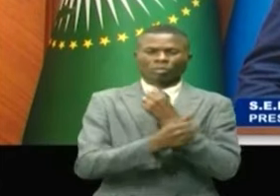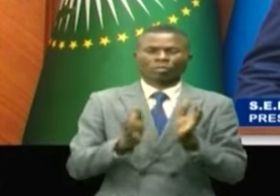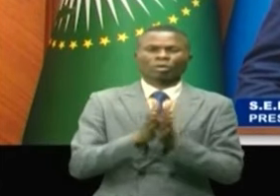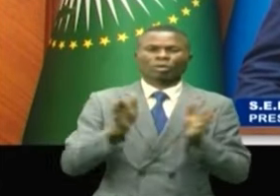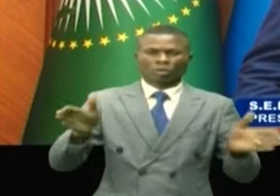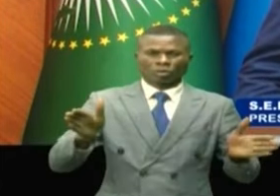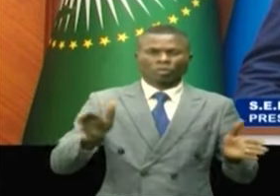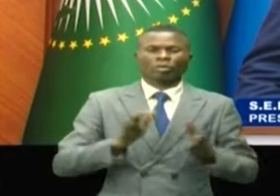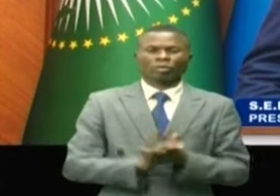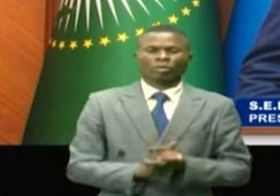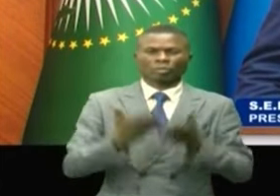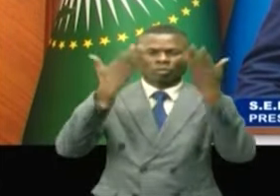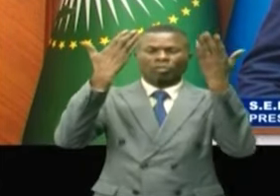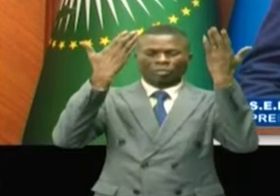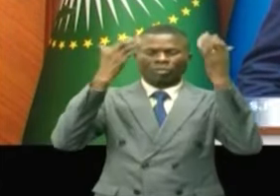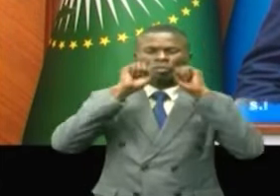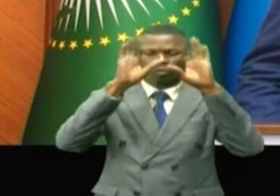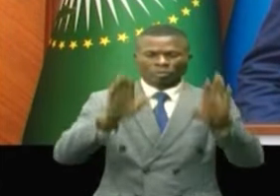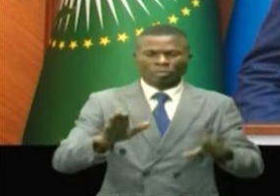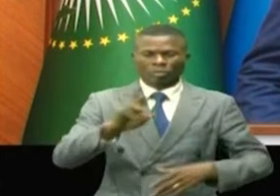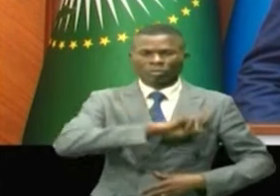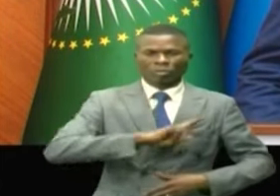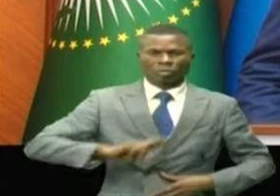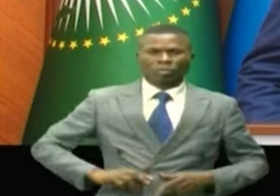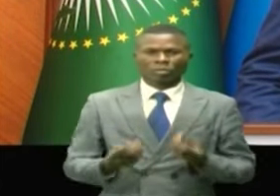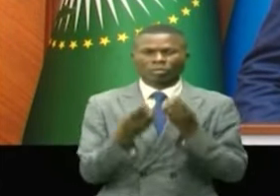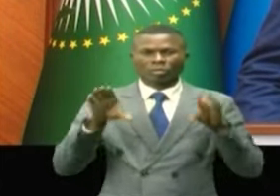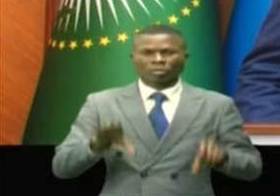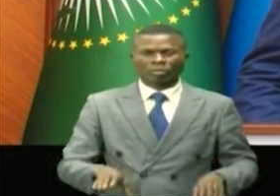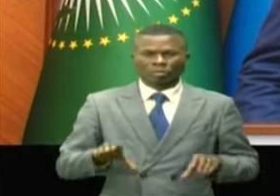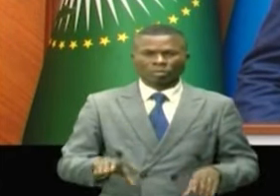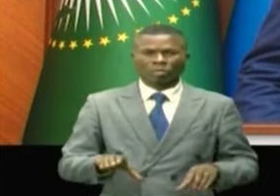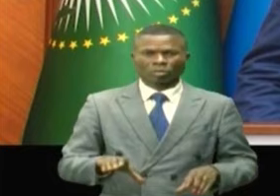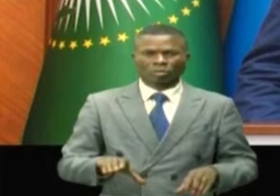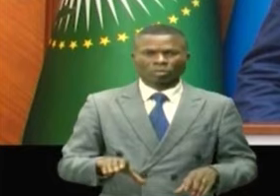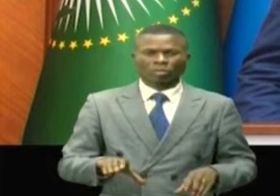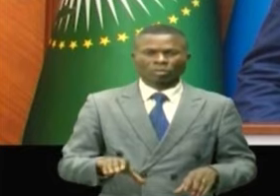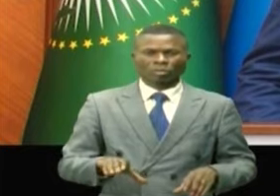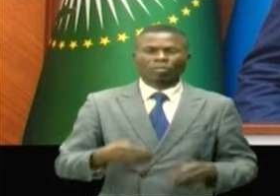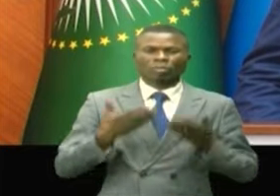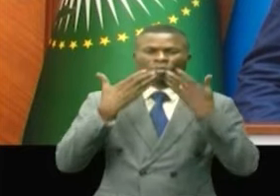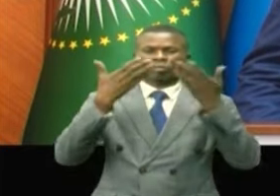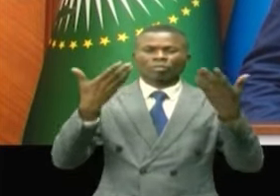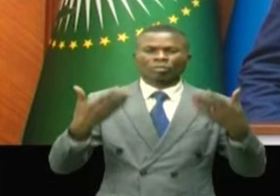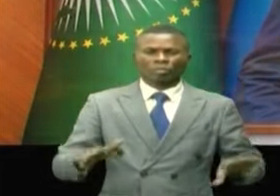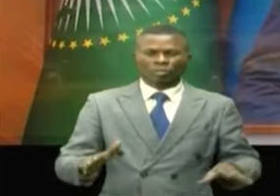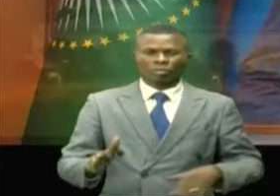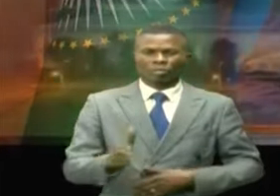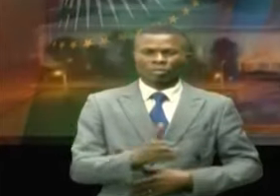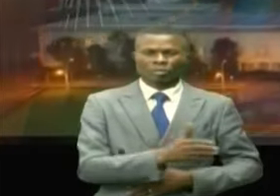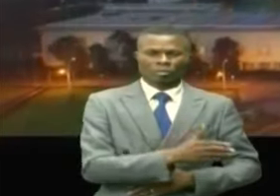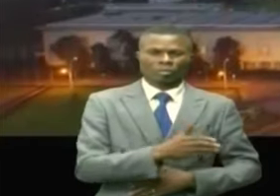pays que Dieu bénisse la République démocratique du Congo je vous